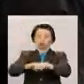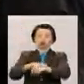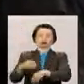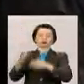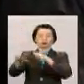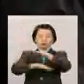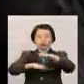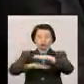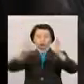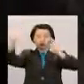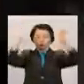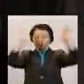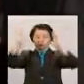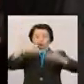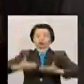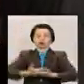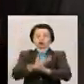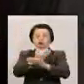bawah Malaysia Baru.